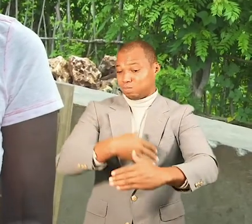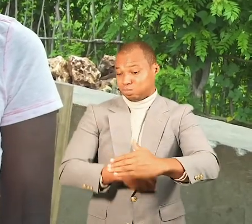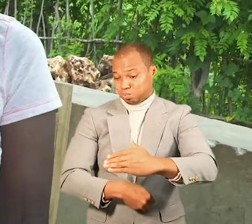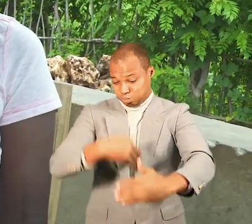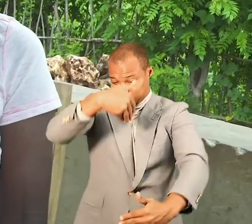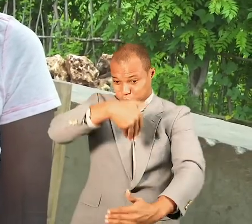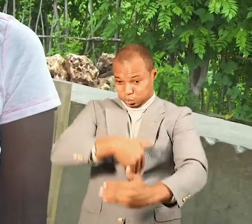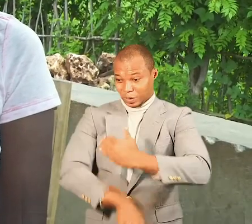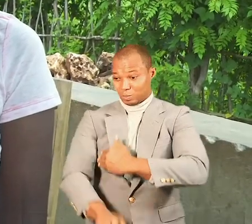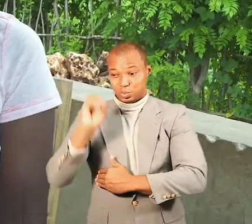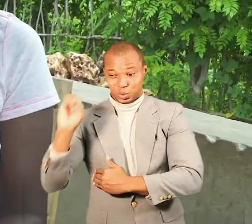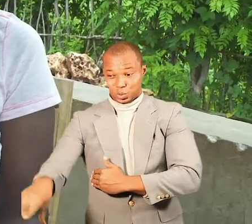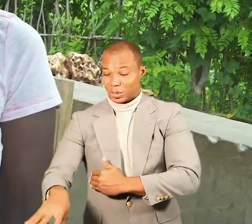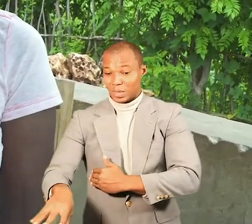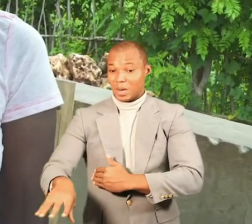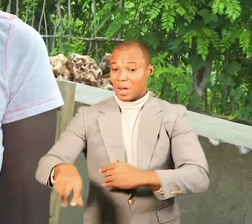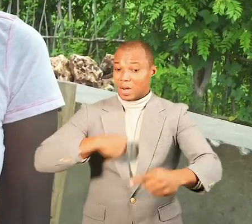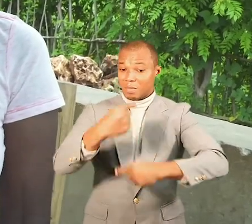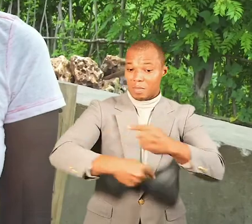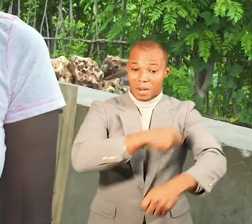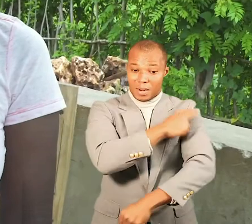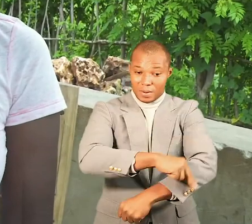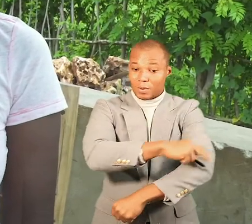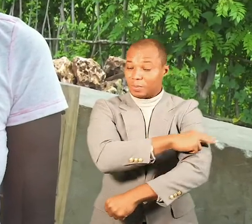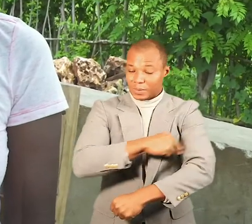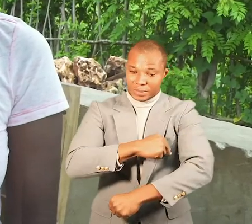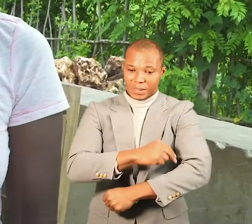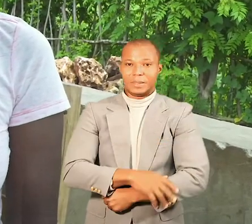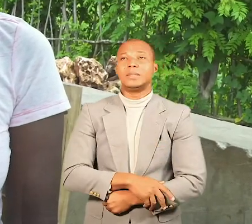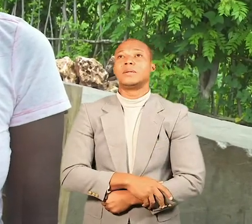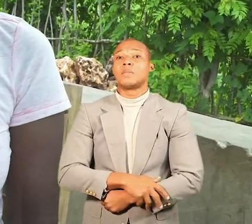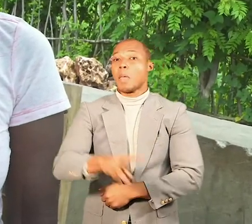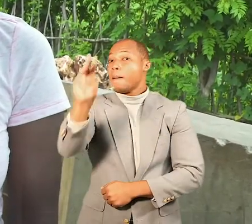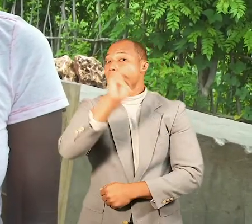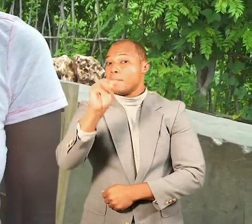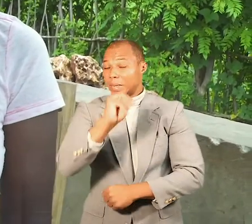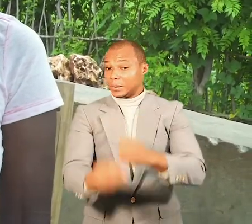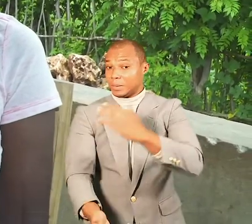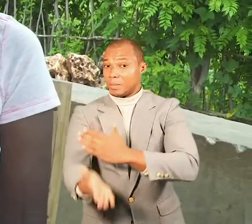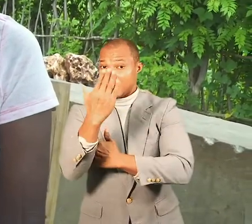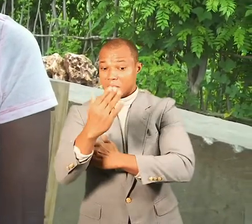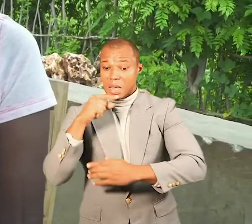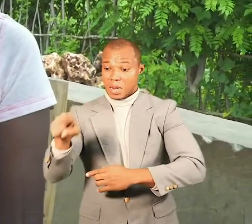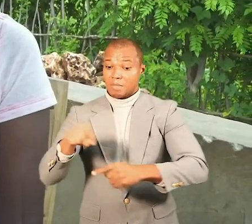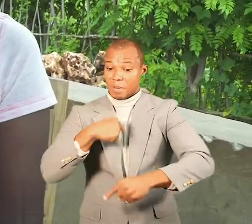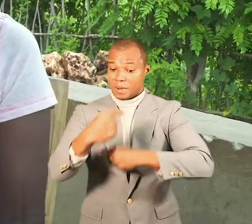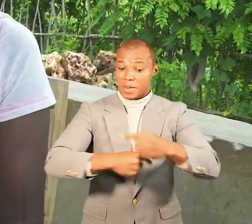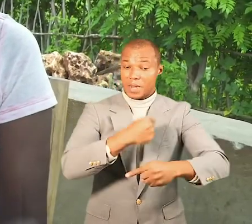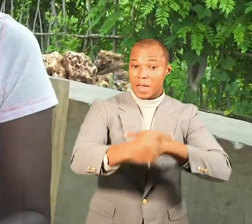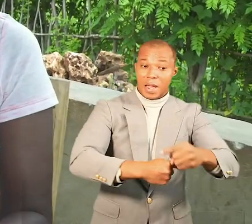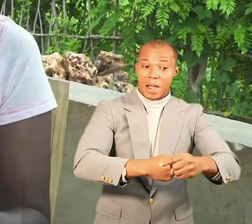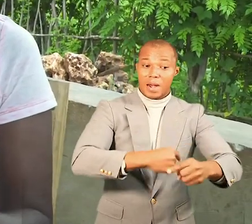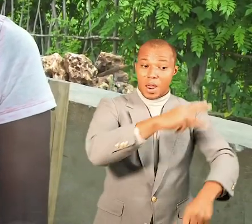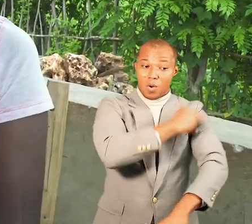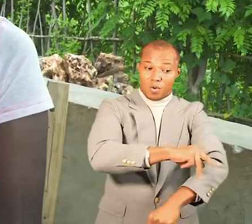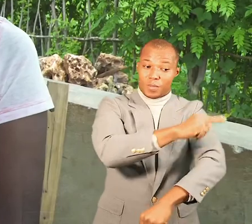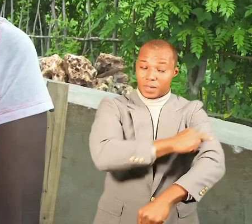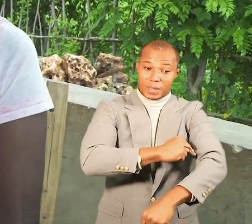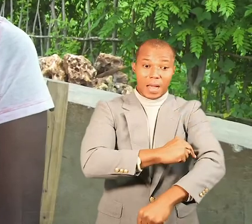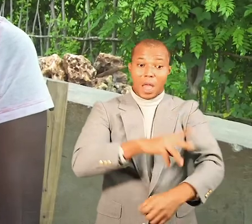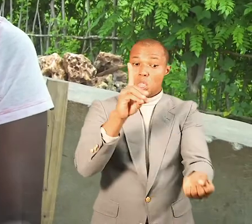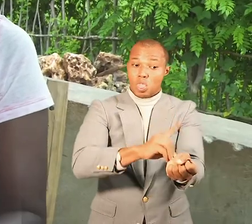qu'on a mon côté mal l'hôpital dans lundi juste veste m'a passé dans lundi dans mardi mal l'hôpital mardi matin les mauvais dit opération